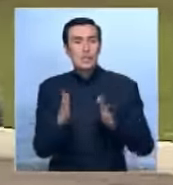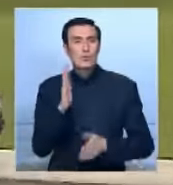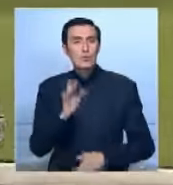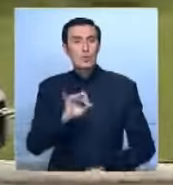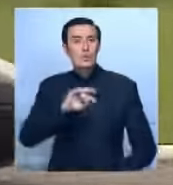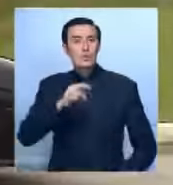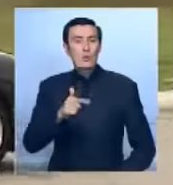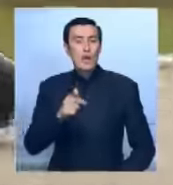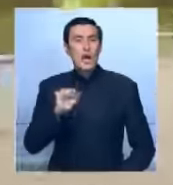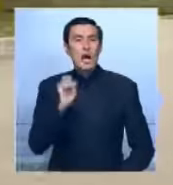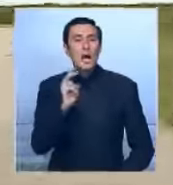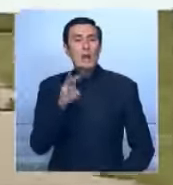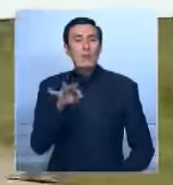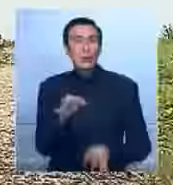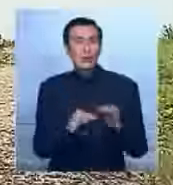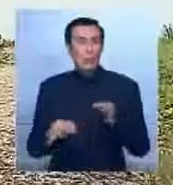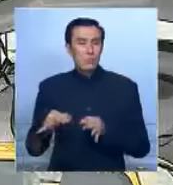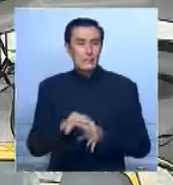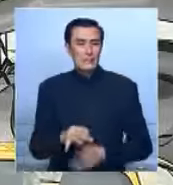в Акмолинской области.